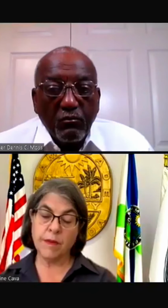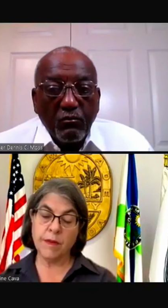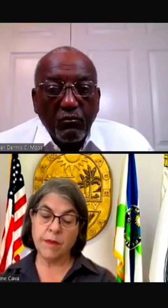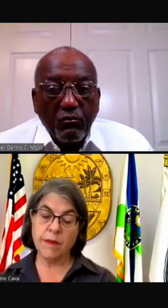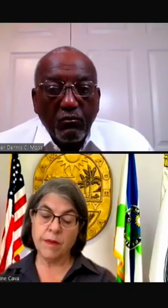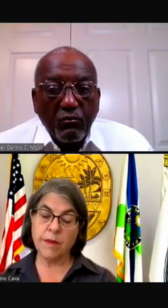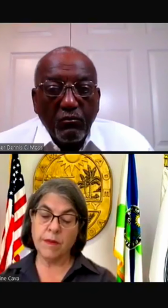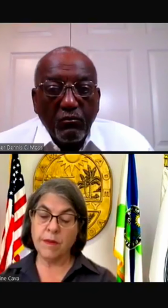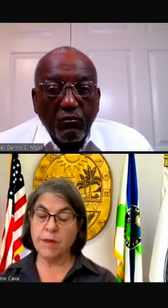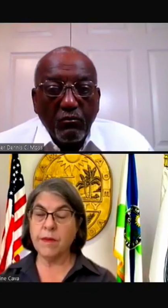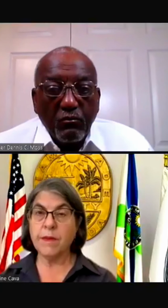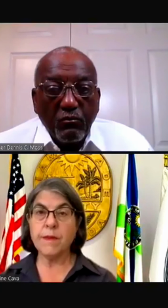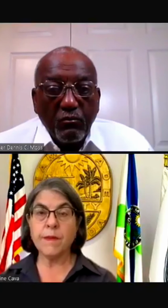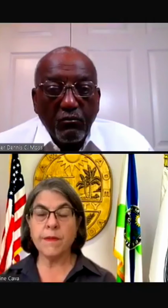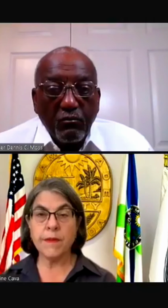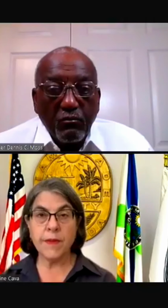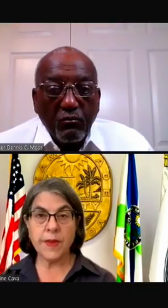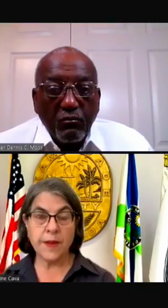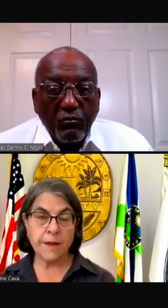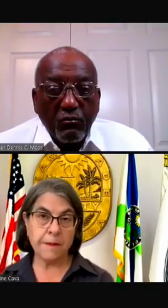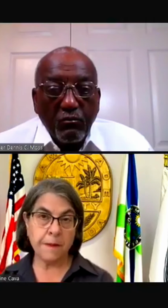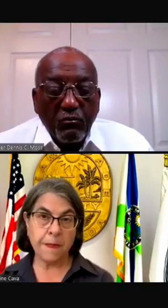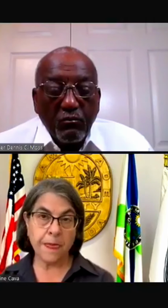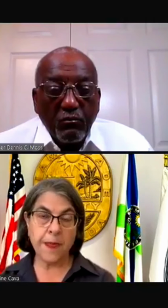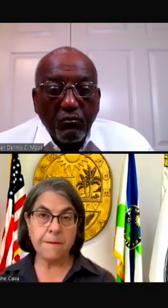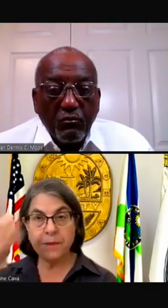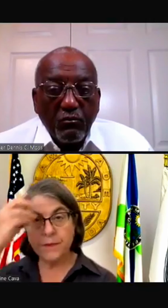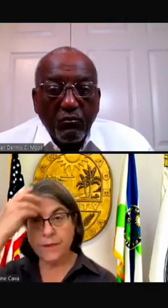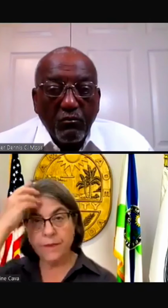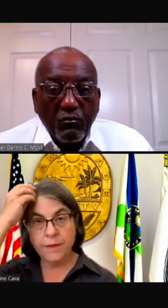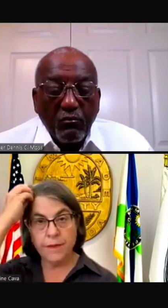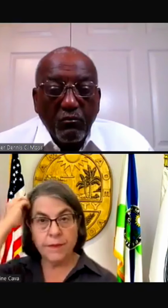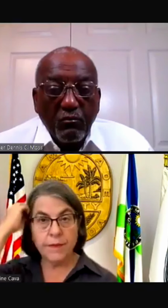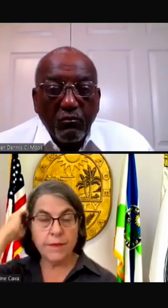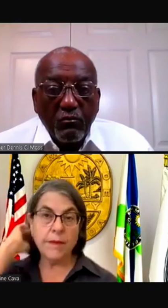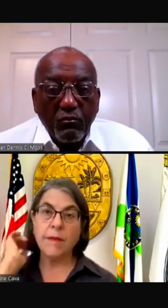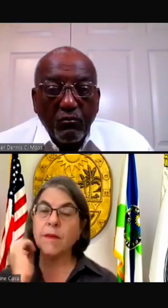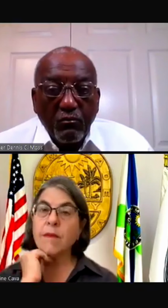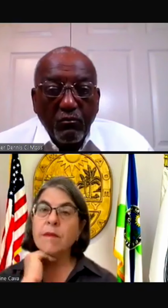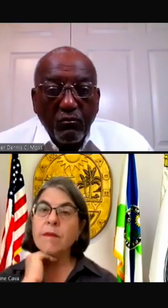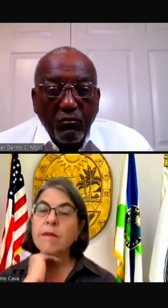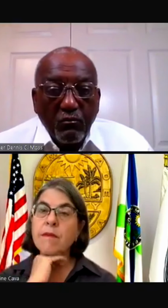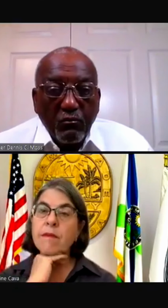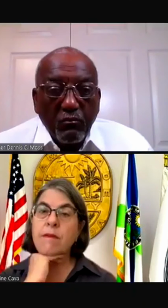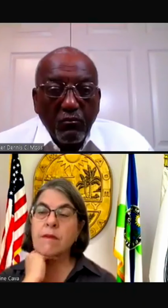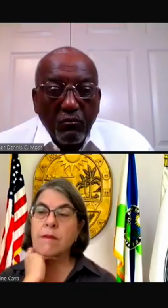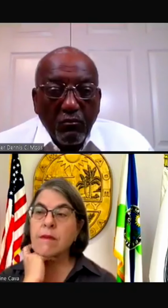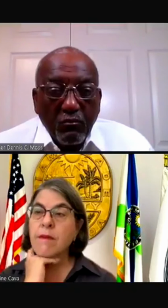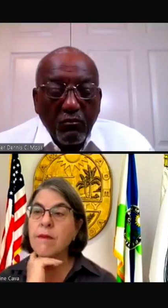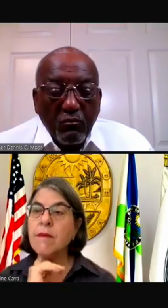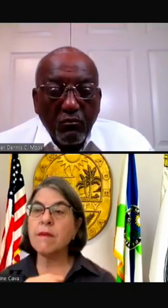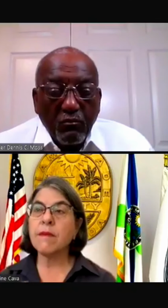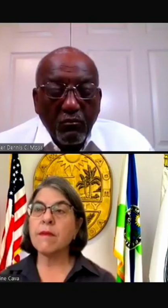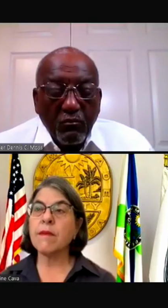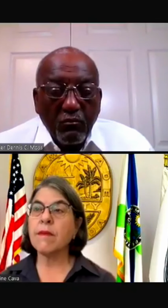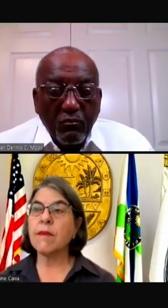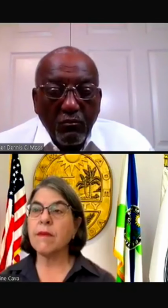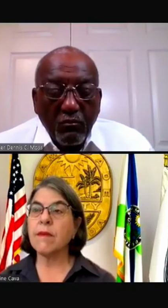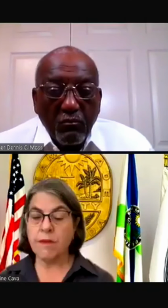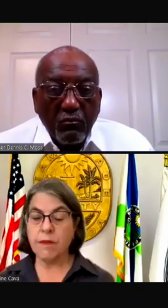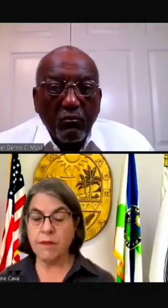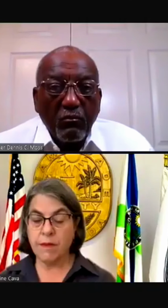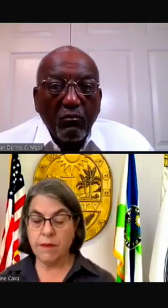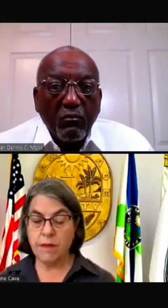Miami, plage, parc, marina, terrain golf, tout ça nous fermons pour kounya et service